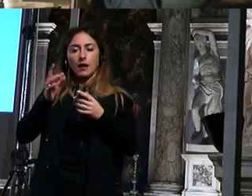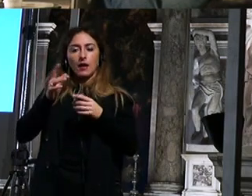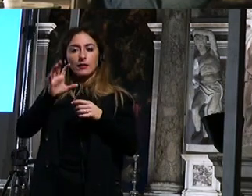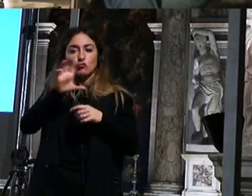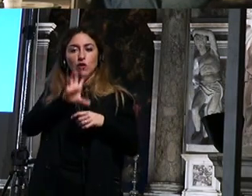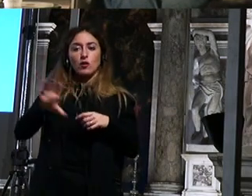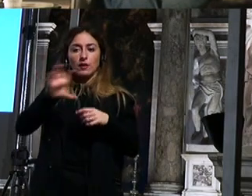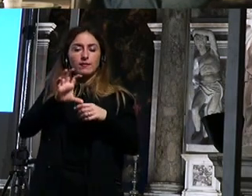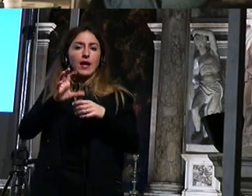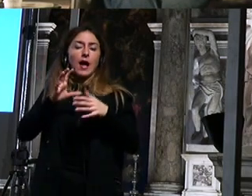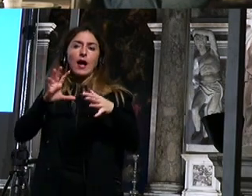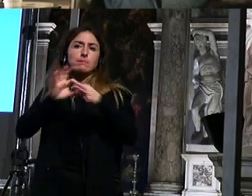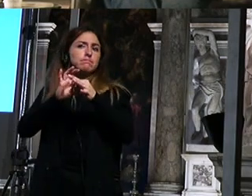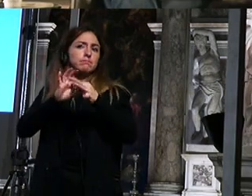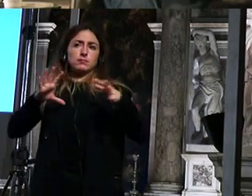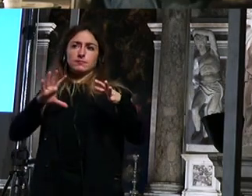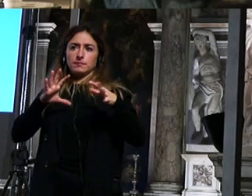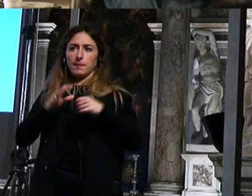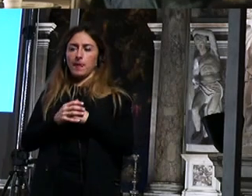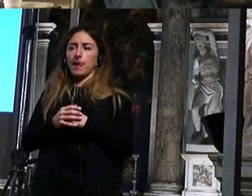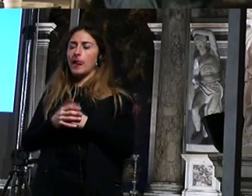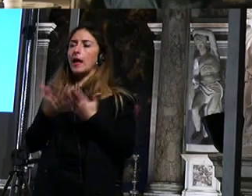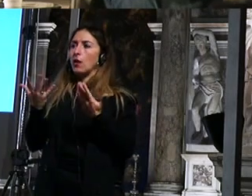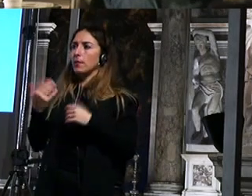Mi collego alla domanda di Pia.